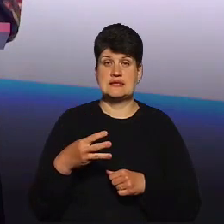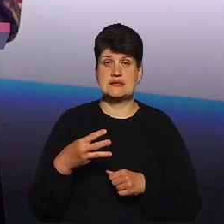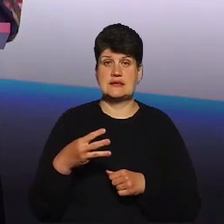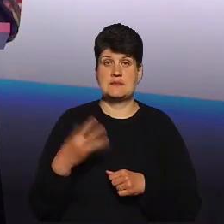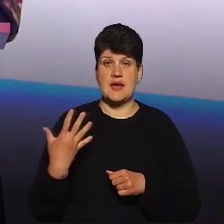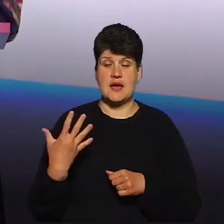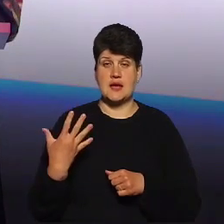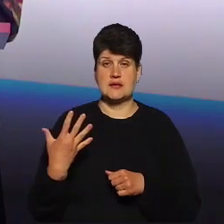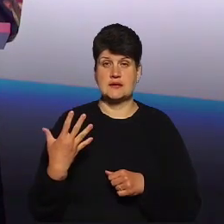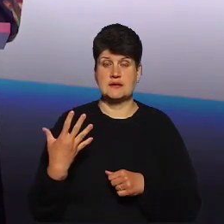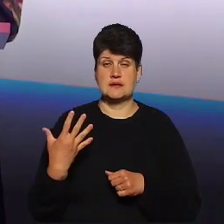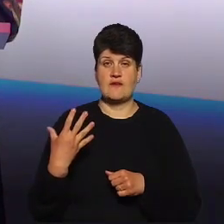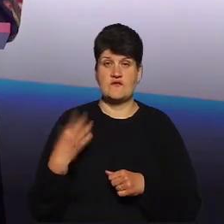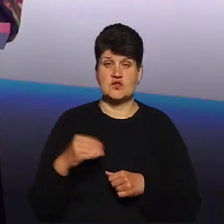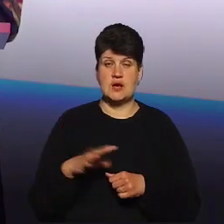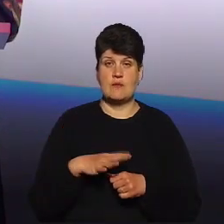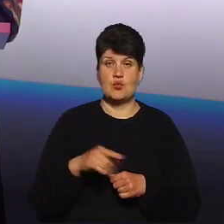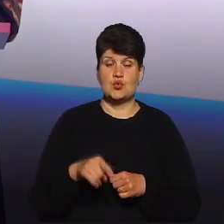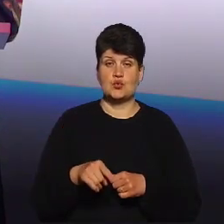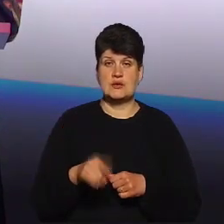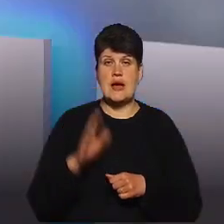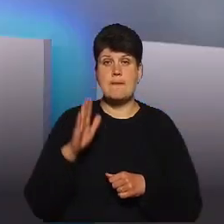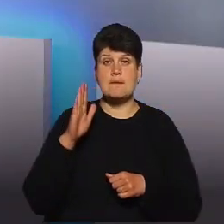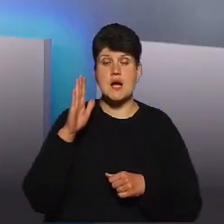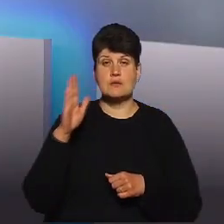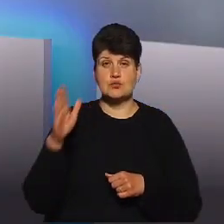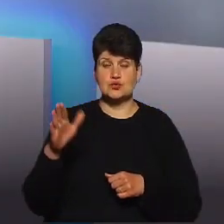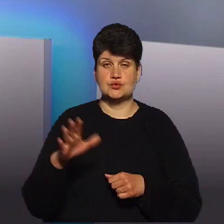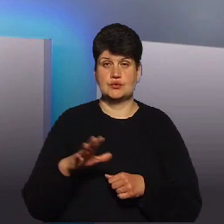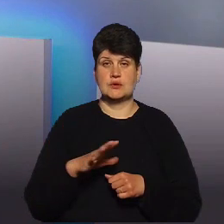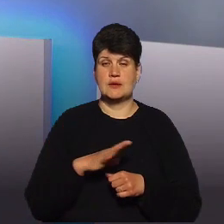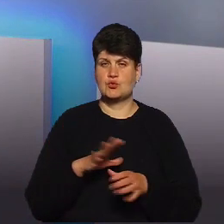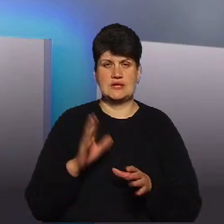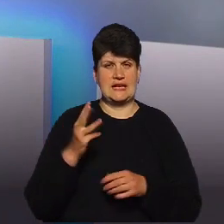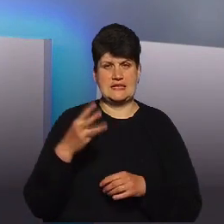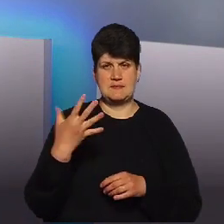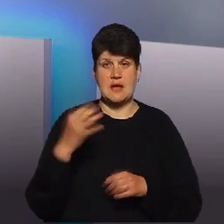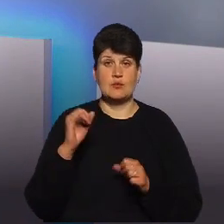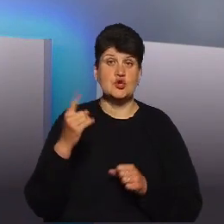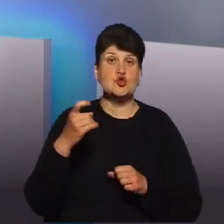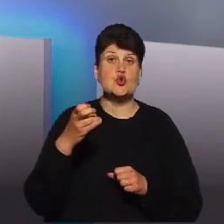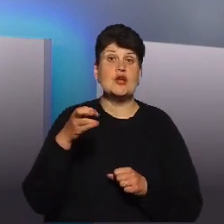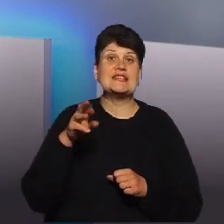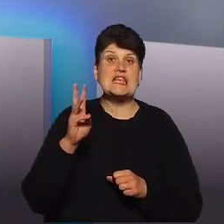35 вже було місців. Я думаю, на майбутнє не було тільки 35, думаю, може, і вже сотнями буде. Так що дуже